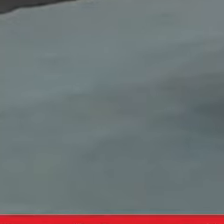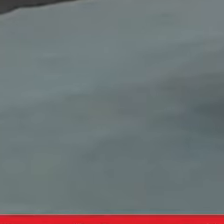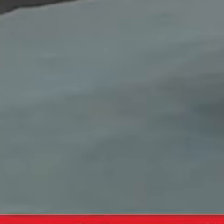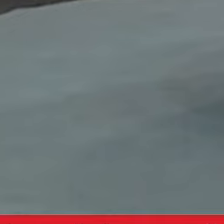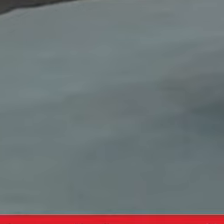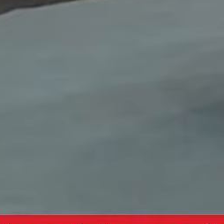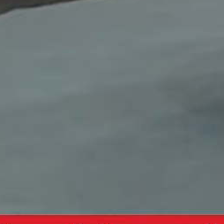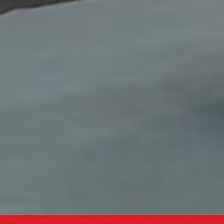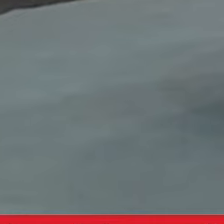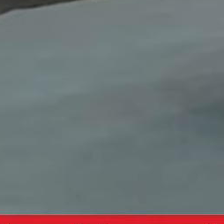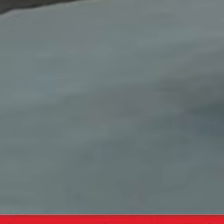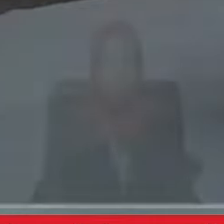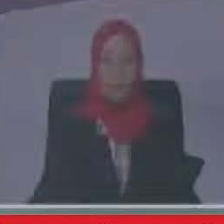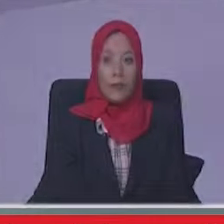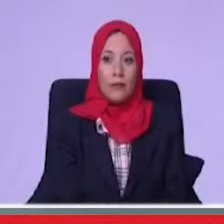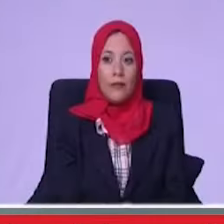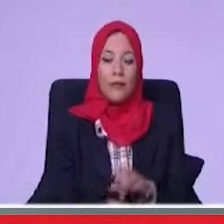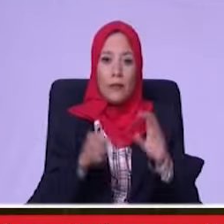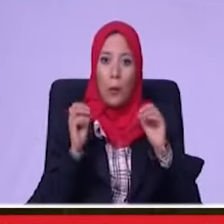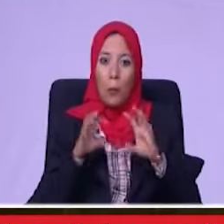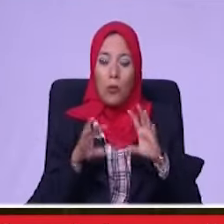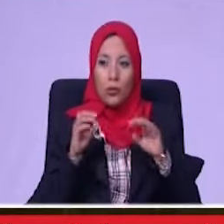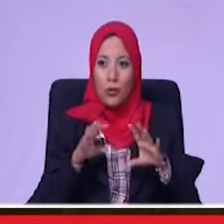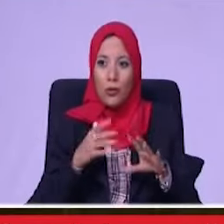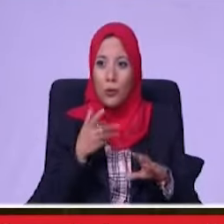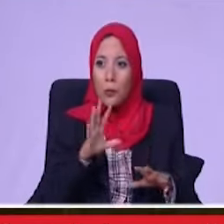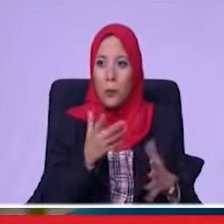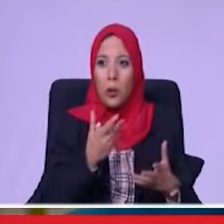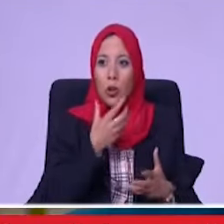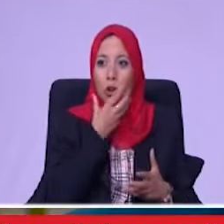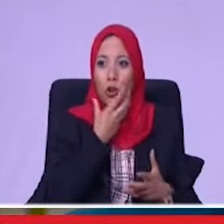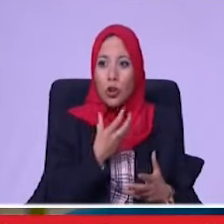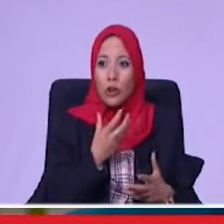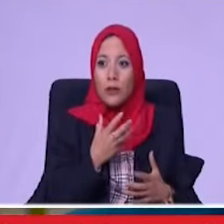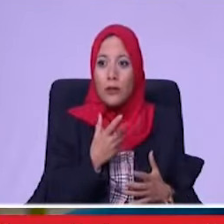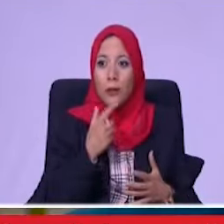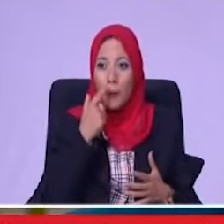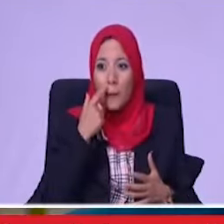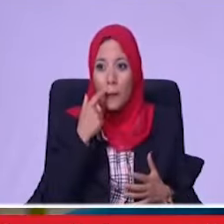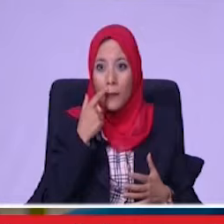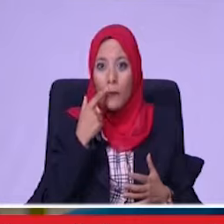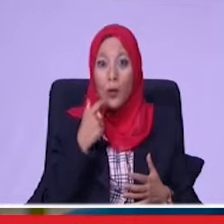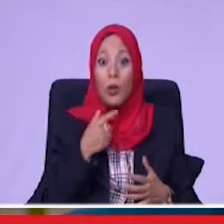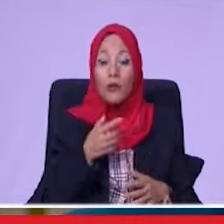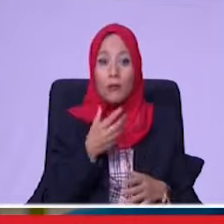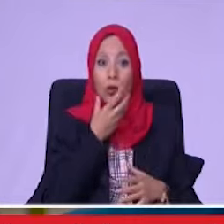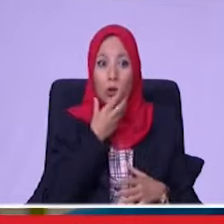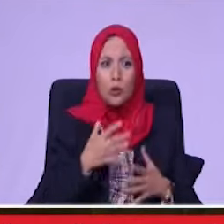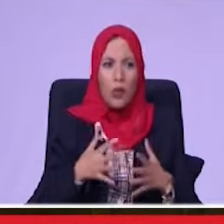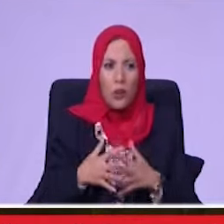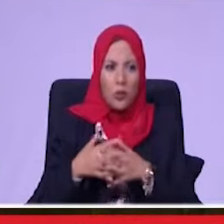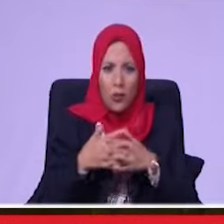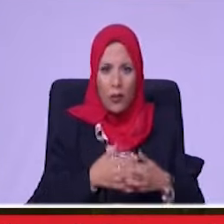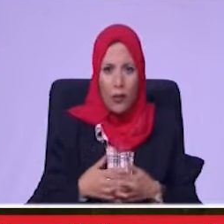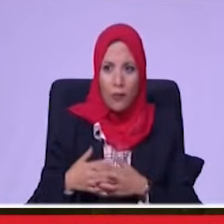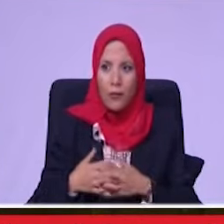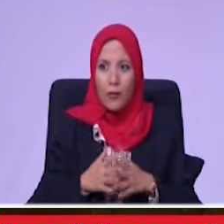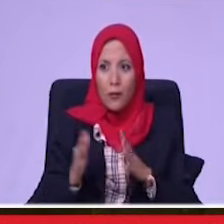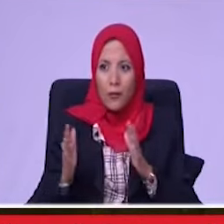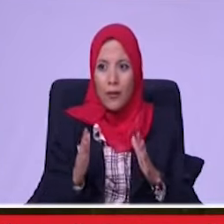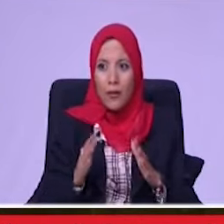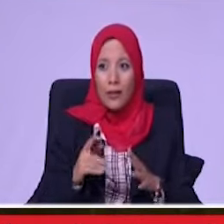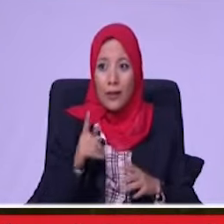أحسنت. ده مين الشيخ اللي انت بتقلده؟ حذيفي. الشيخ عبد الرحمن الحذيفي؟